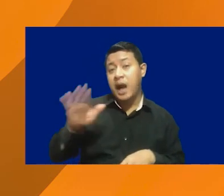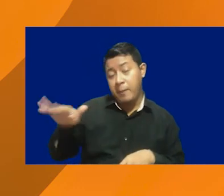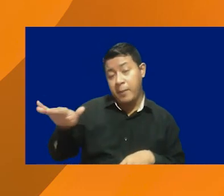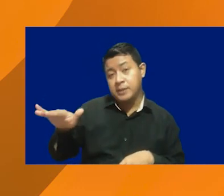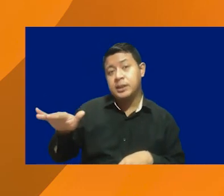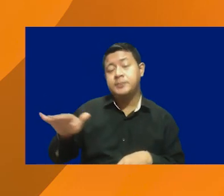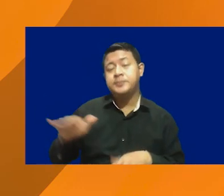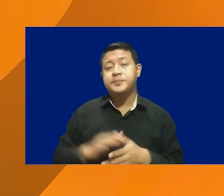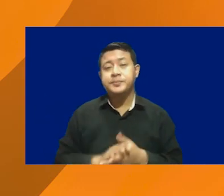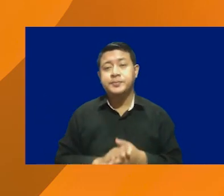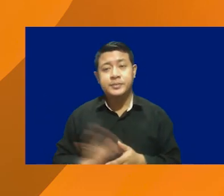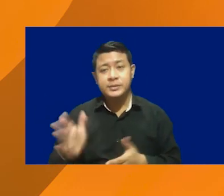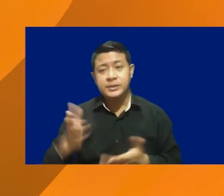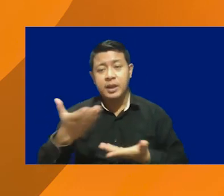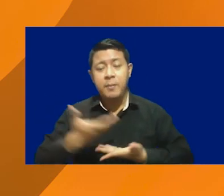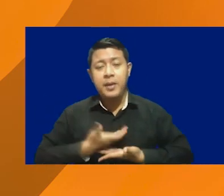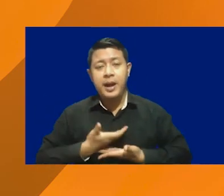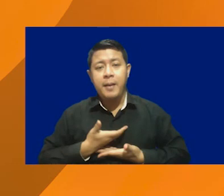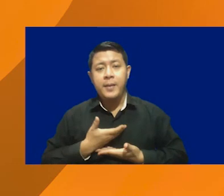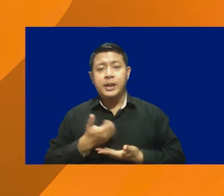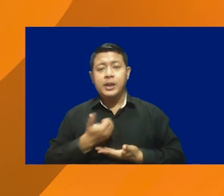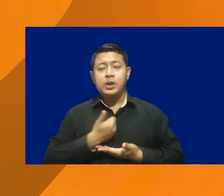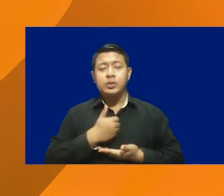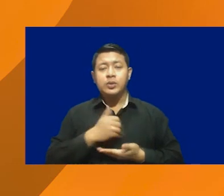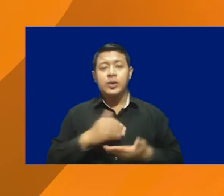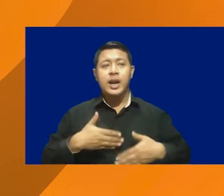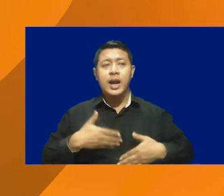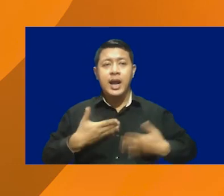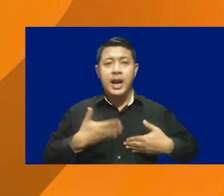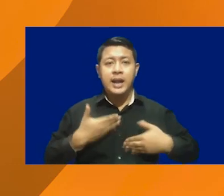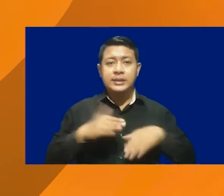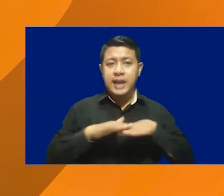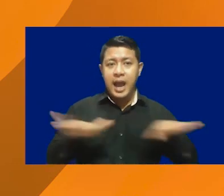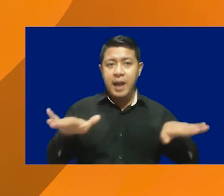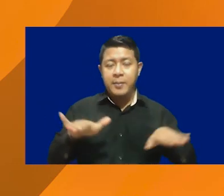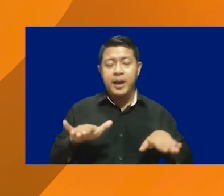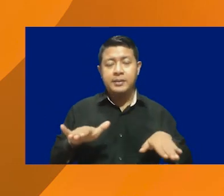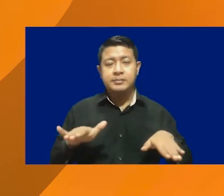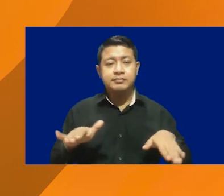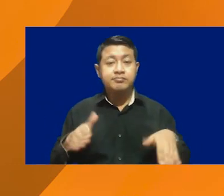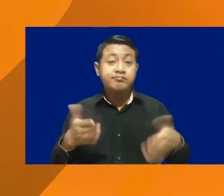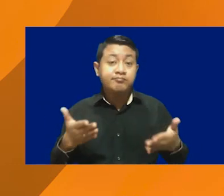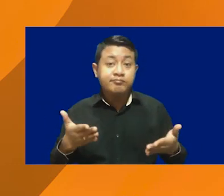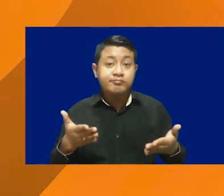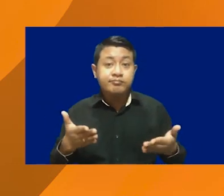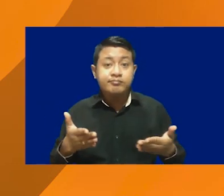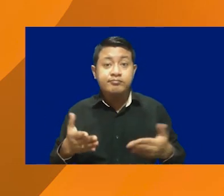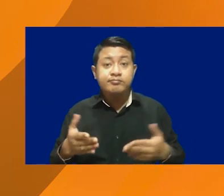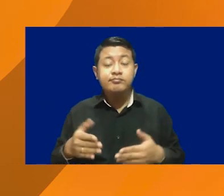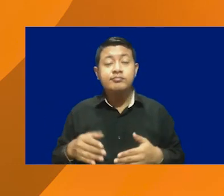Apa akibatnya apabila seorang remaja atau anak-anak remaja tidak mendapatkan kebutuhan rasa aman untuk